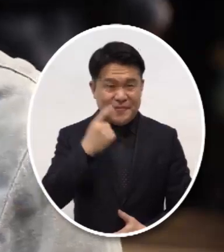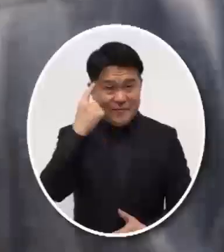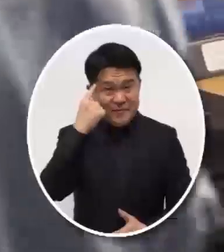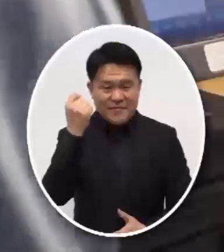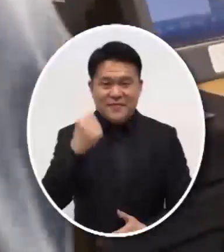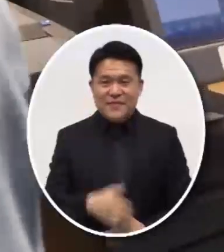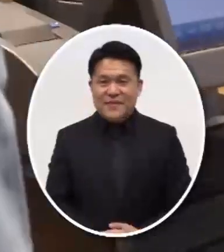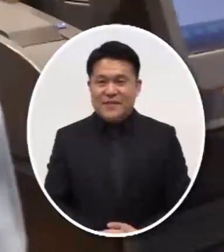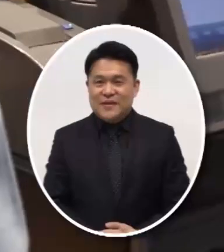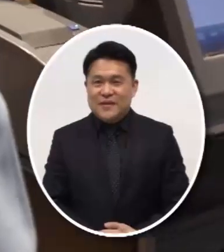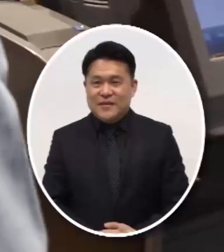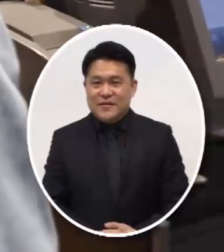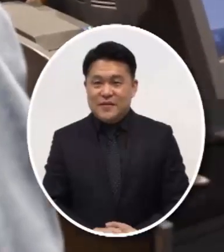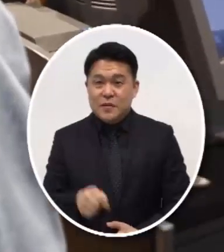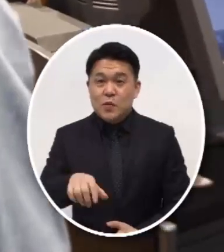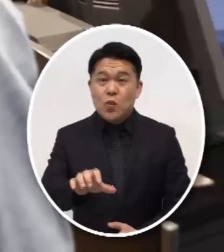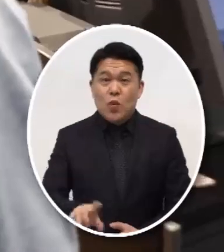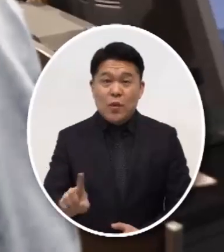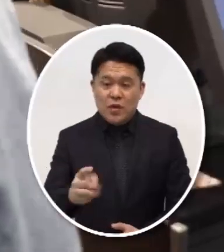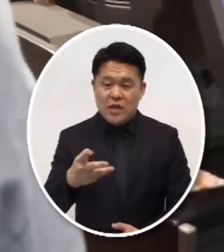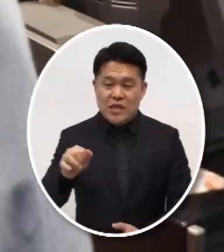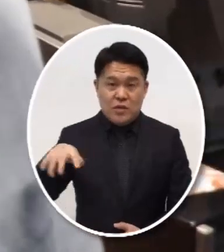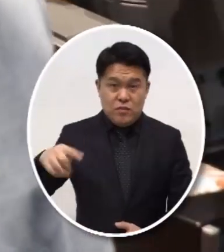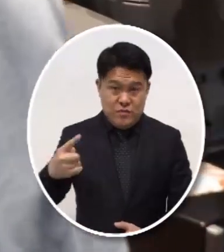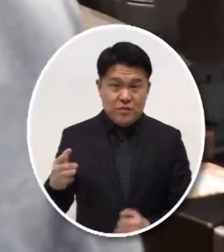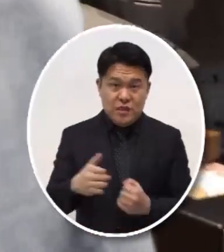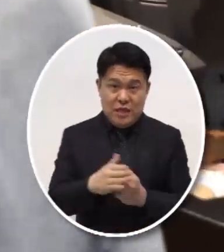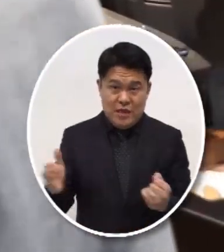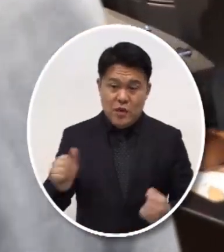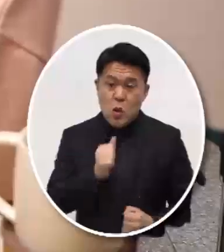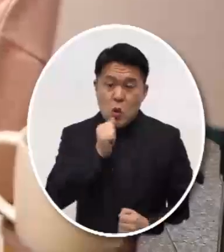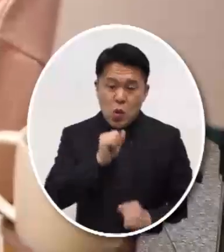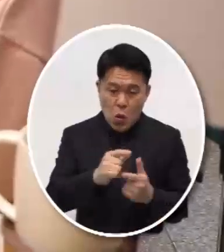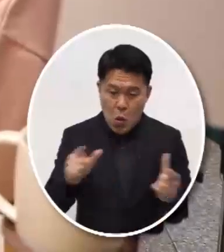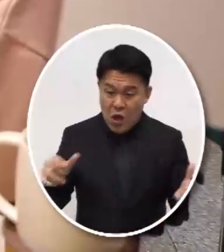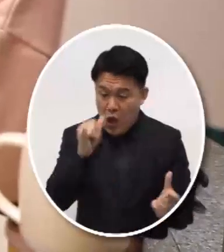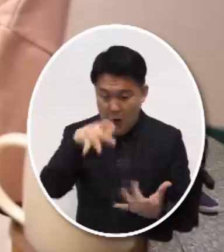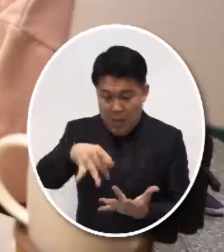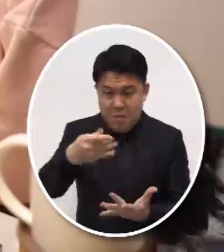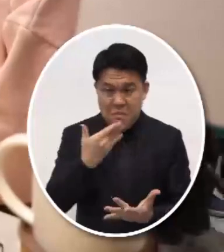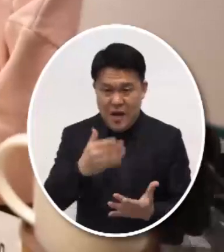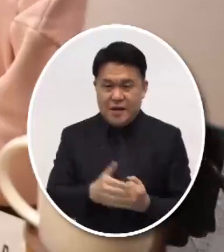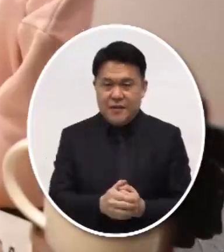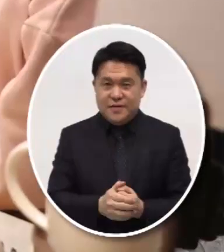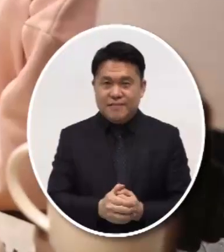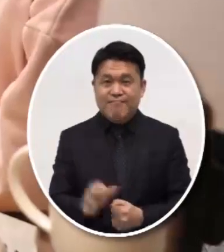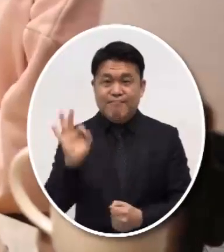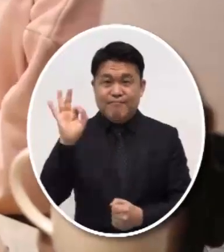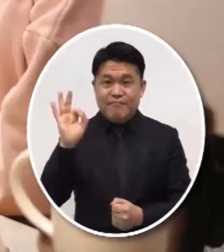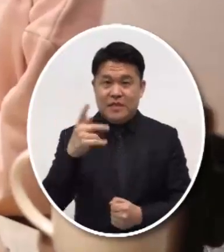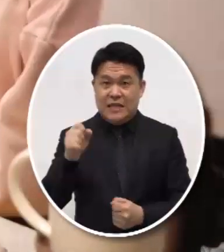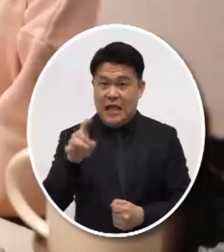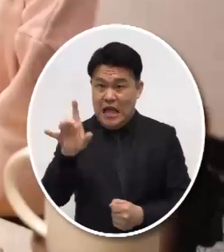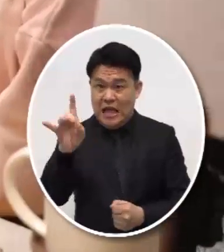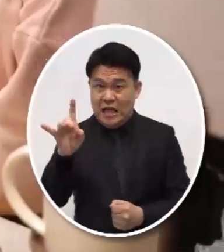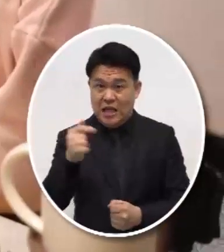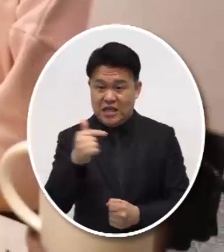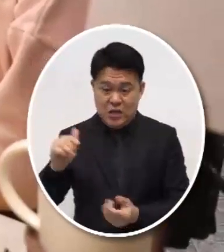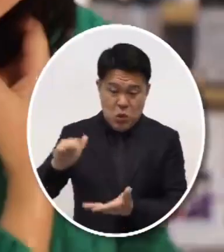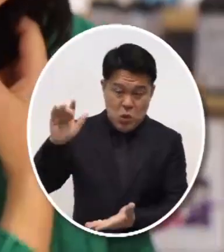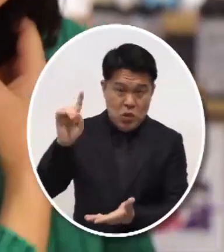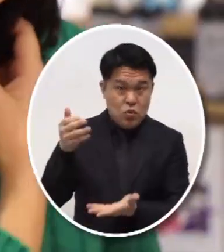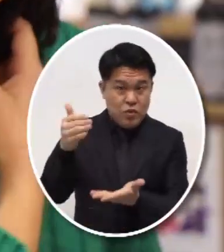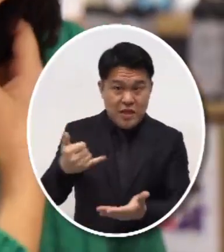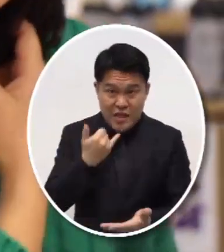됐어요. 저희 리저브 매장이라서 이거 원두 고르실 수 있고요. 네. 라떼 하나 드릴까요? 사이즈는 톨 사이즈